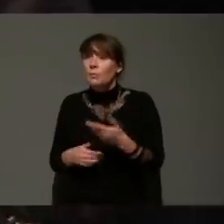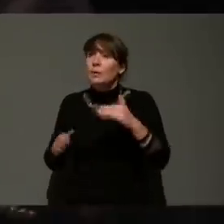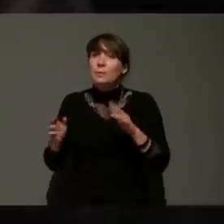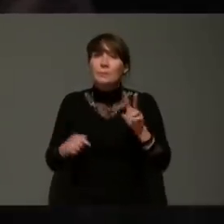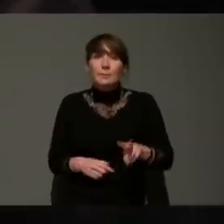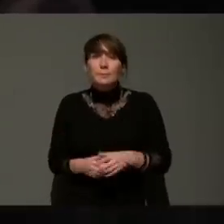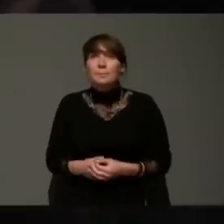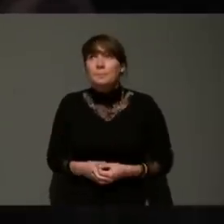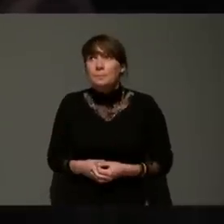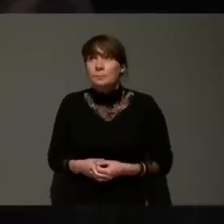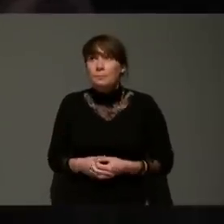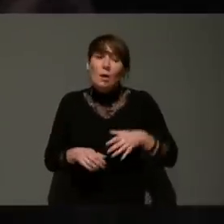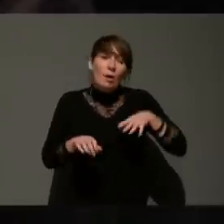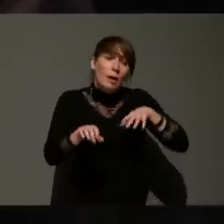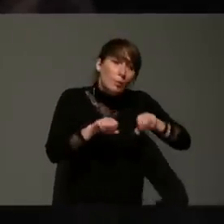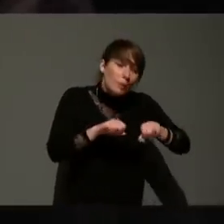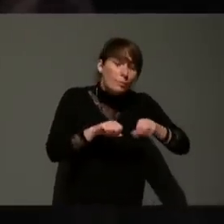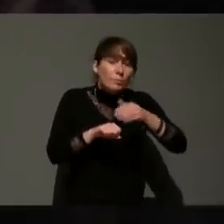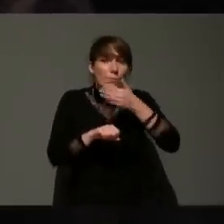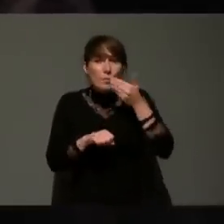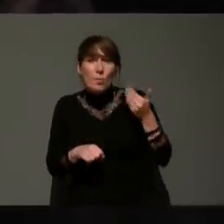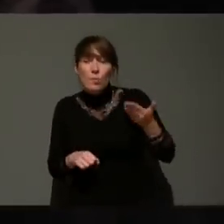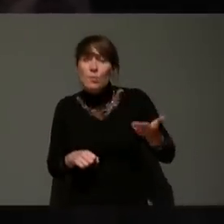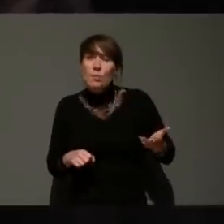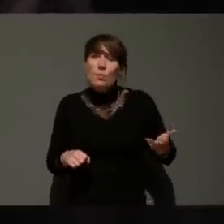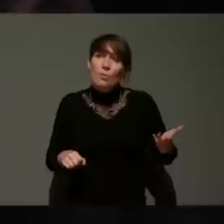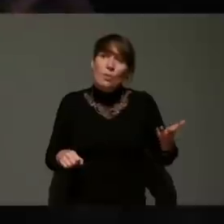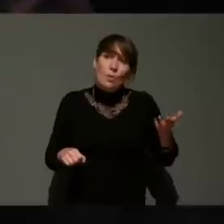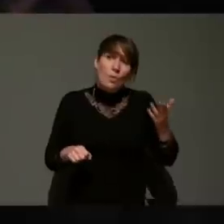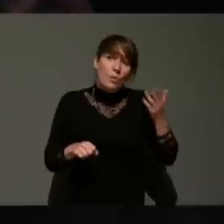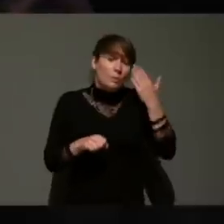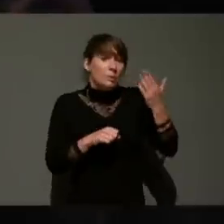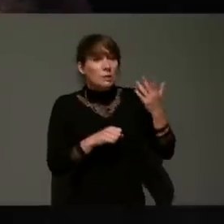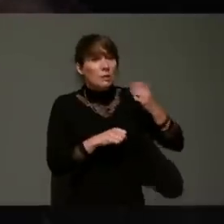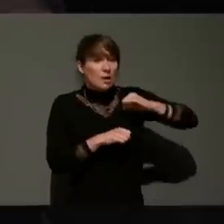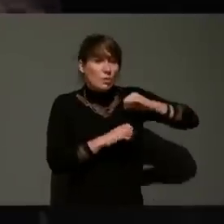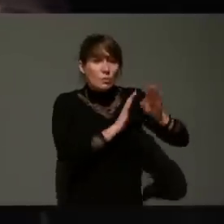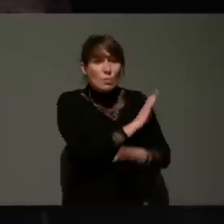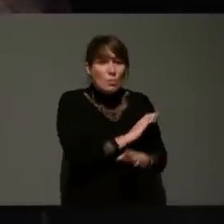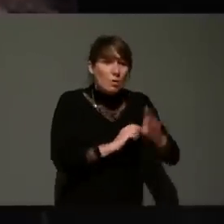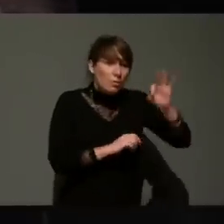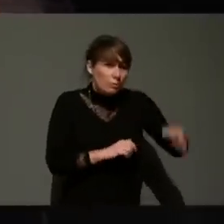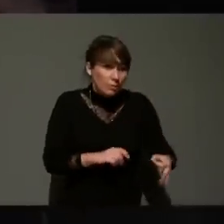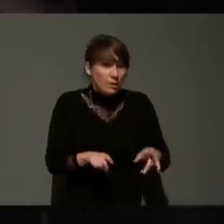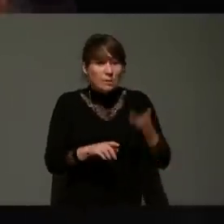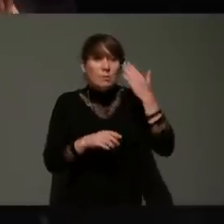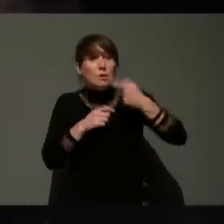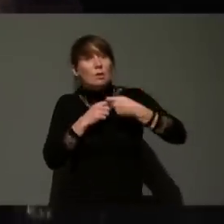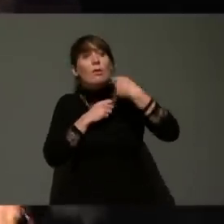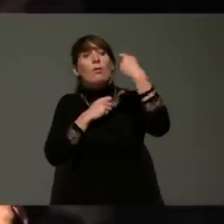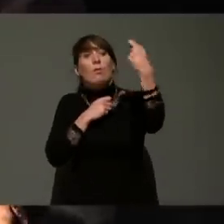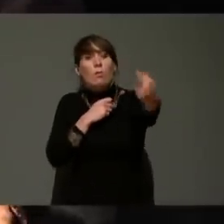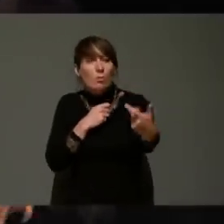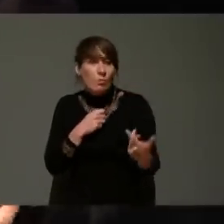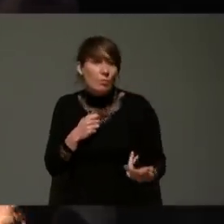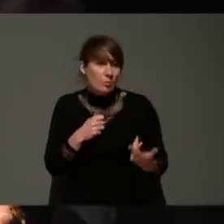c'est vrai qu'on récupère peut-être mieux, c'est vrai que l'exercice est moins intense. et plus la distance est longue d'ailleurs, et moins